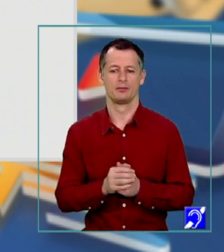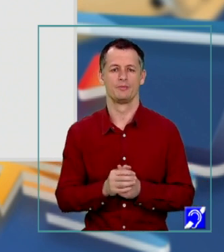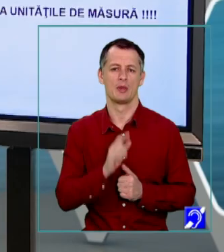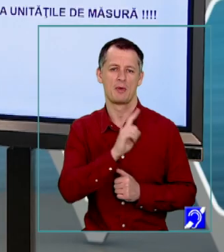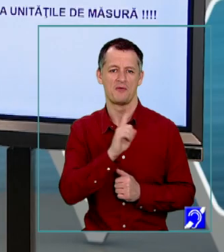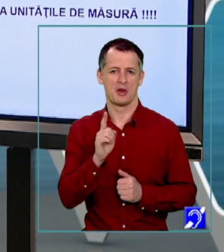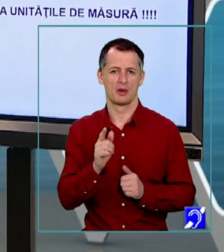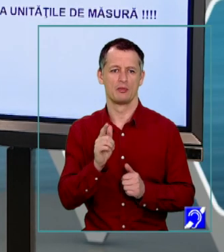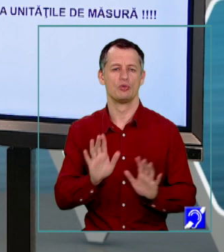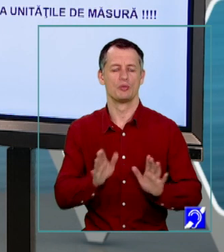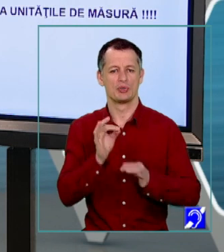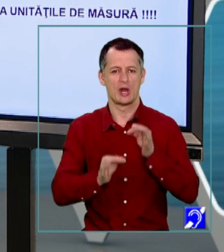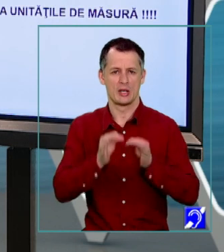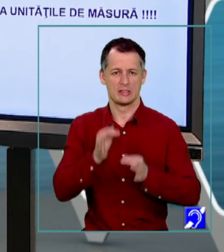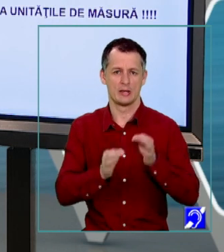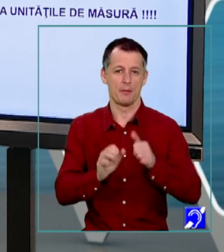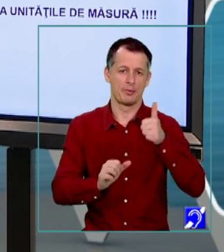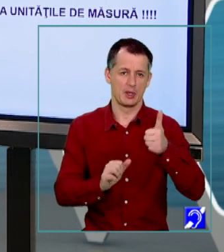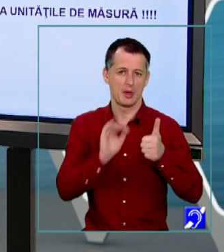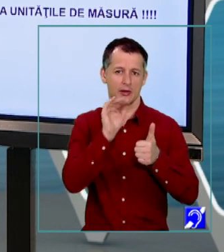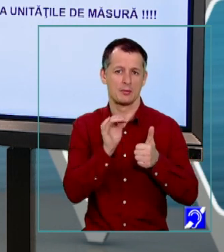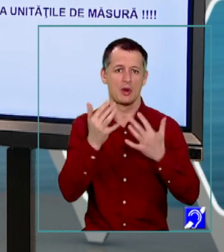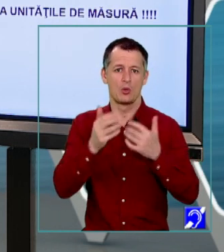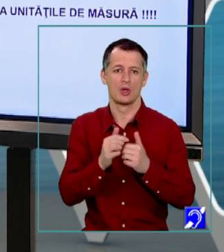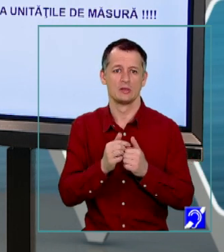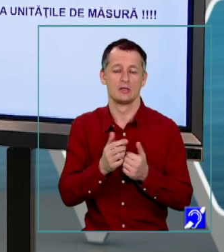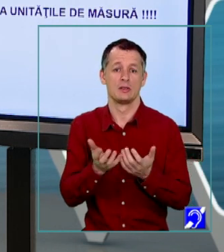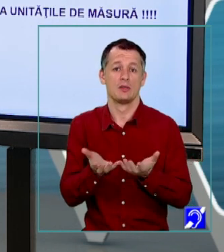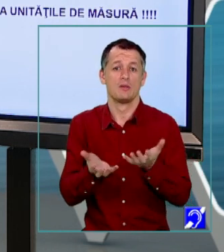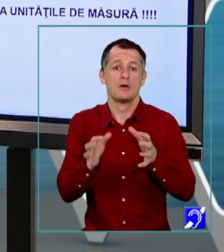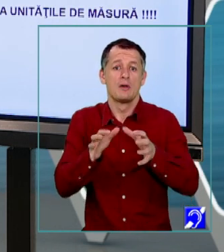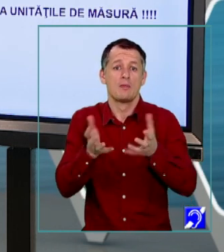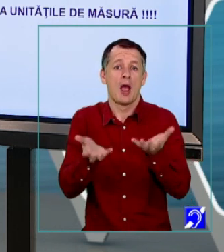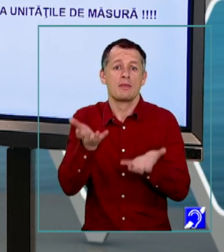să le analizăm. Prima întrebare. Calculați cantitatea de oxigen din vas.